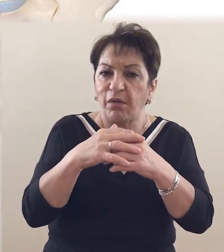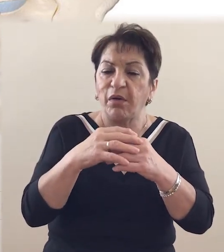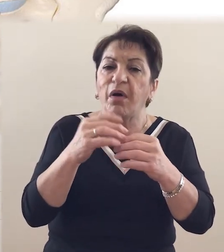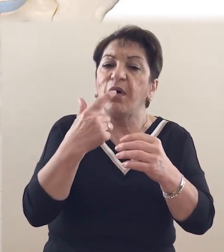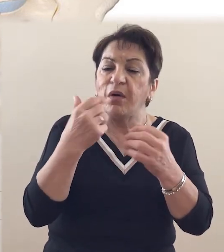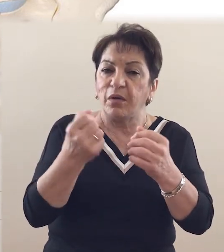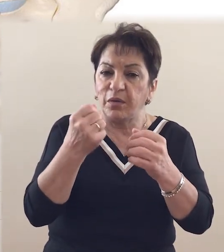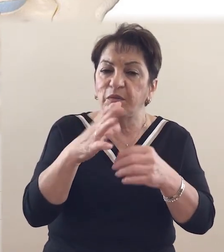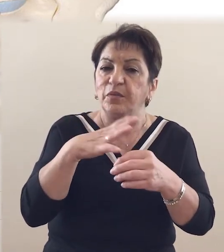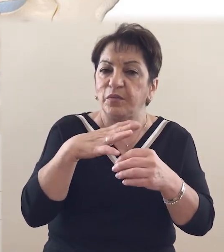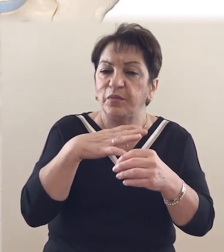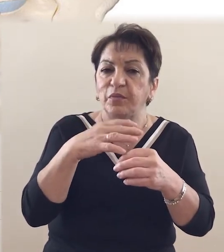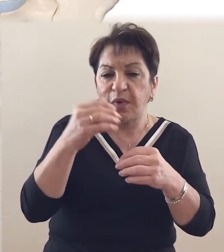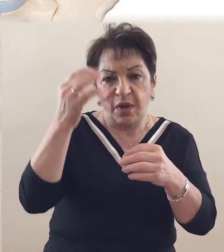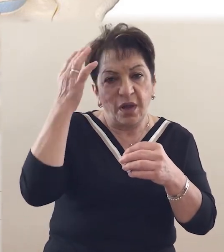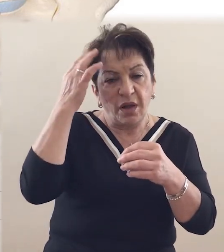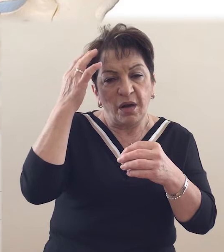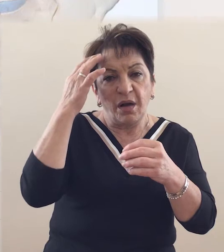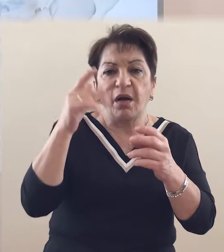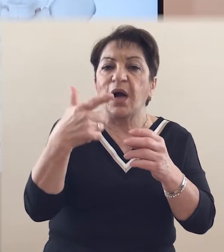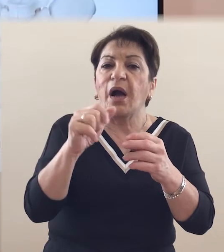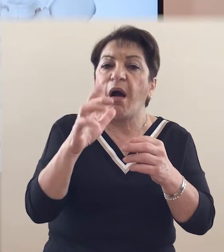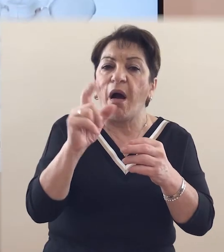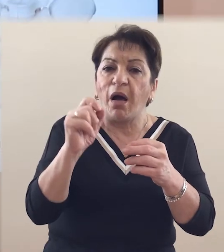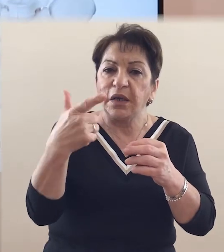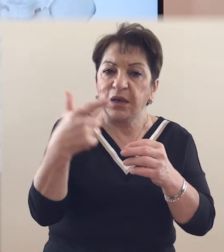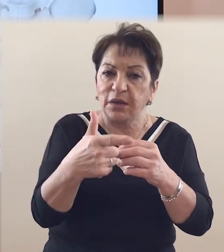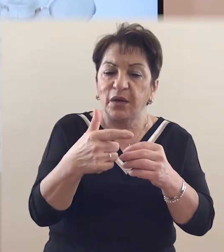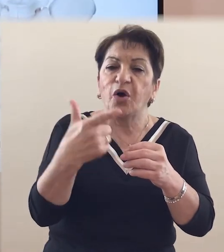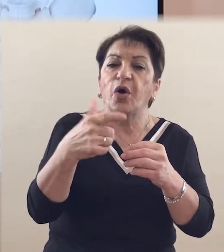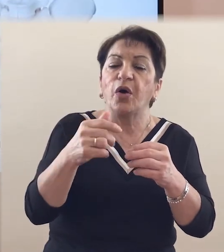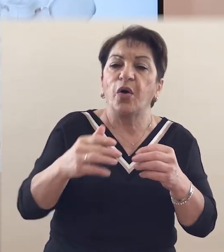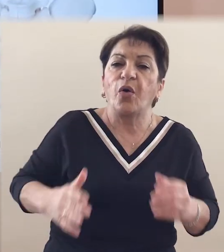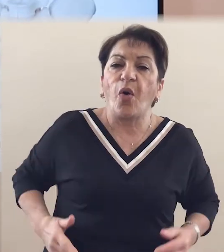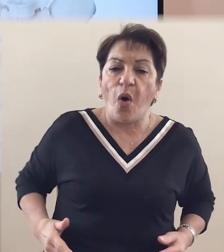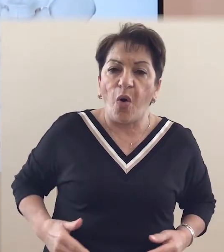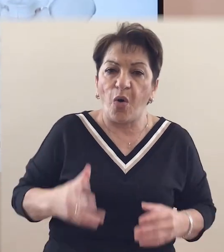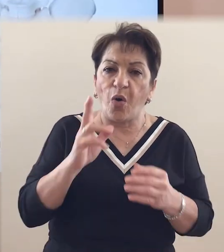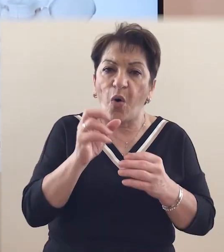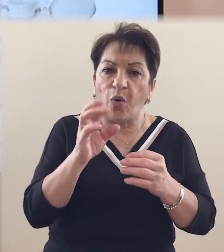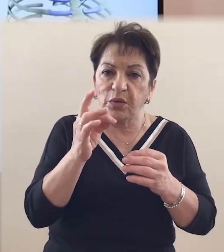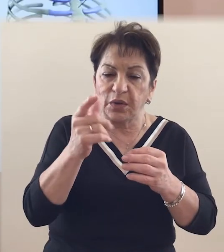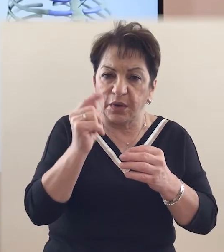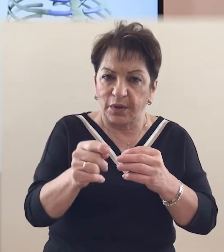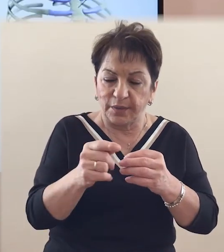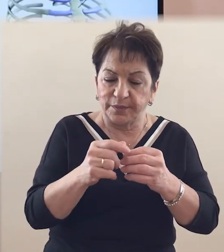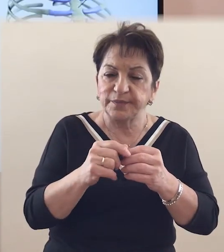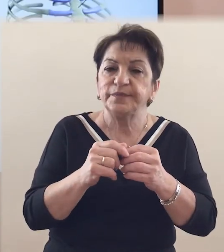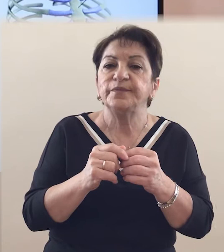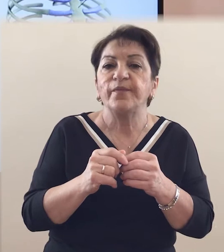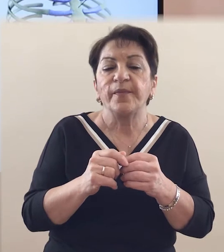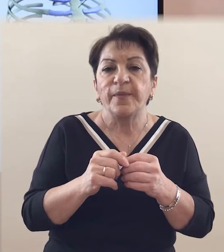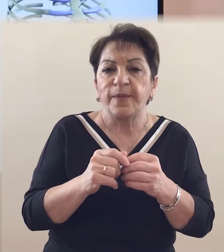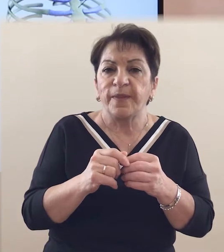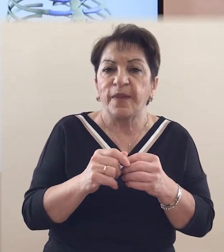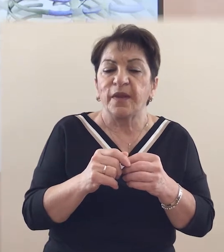միացման օրինակներ են գանգի, կոնքի ոսկրերի միացումները։ Ծանոթանանք հաջորդ միացման